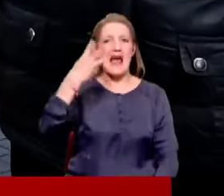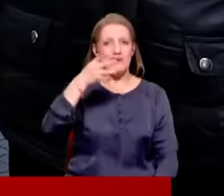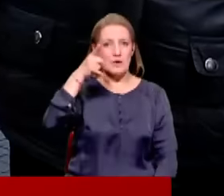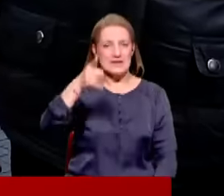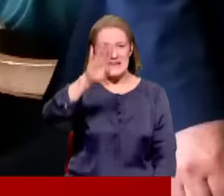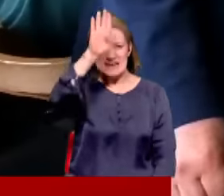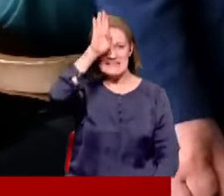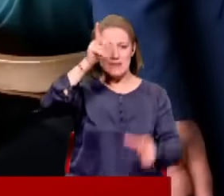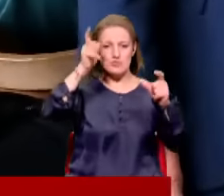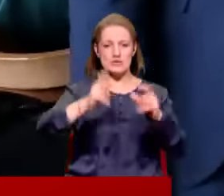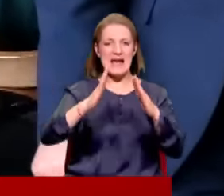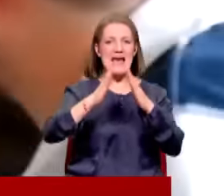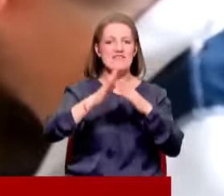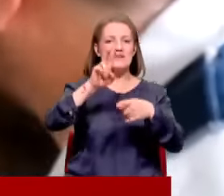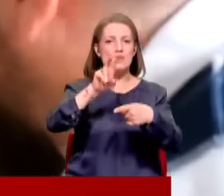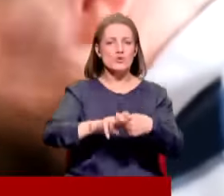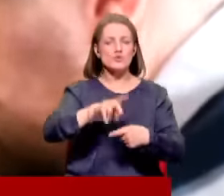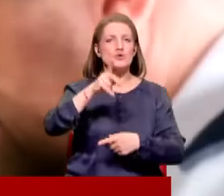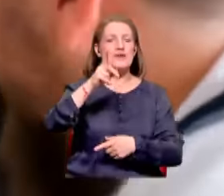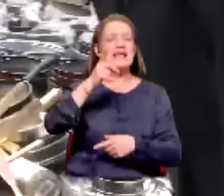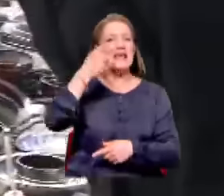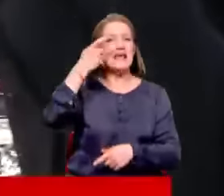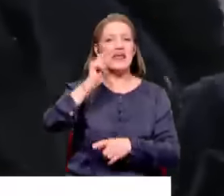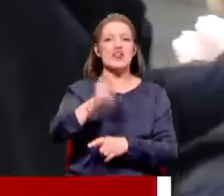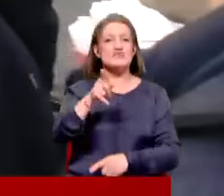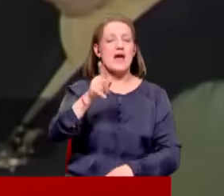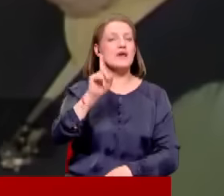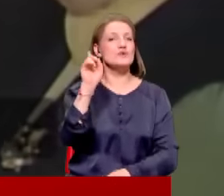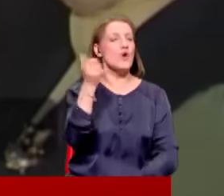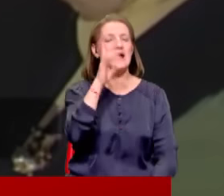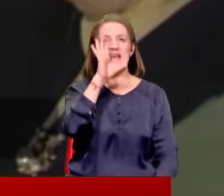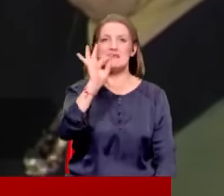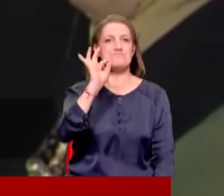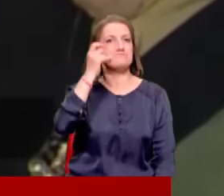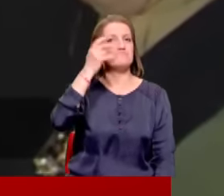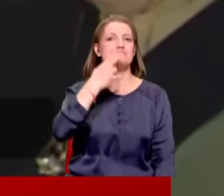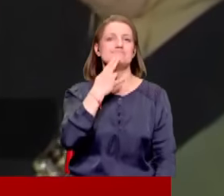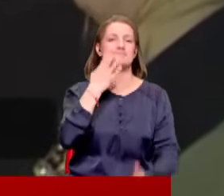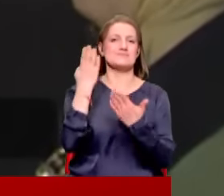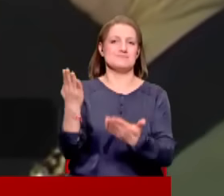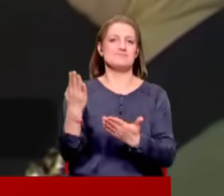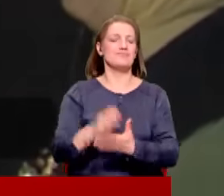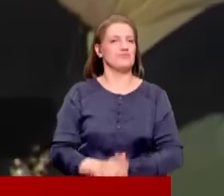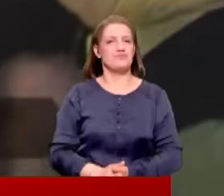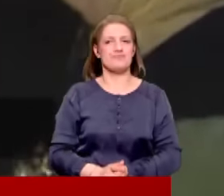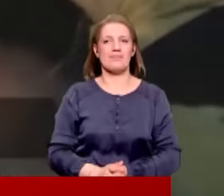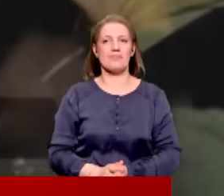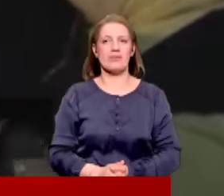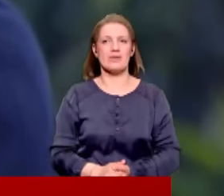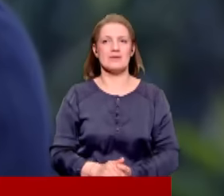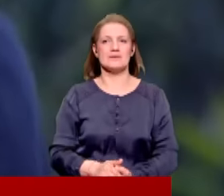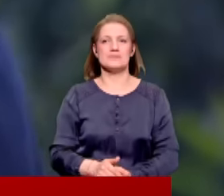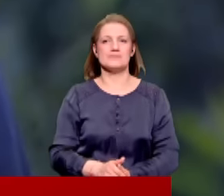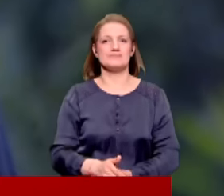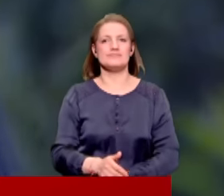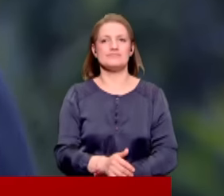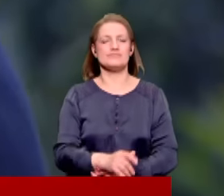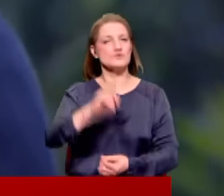Erdoğan'ın İstanbul'da evinin bulunduğu ilçe artık onun yönetiminde. Atalan Üsküdar'a geçti, haberiniz yok.